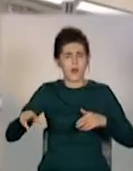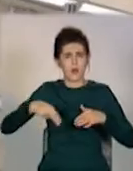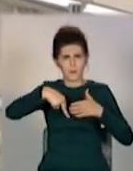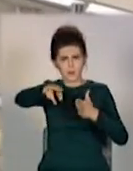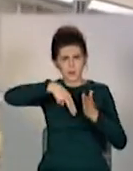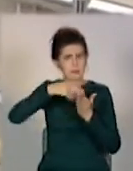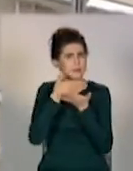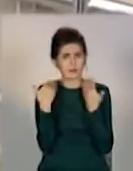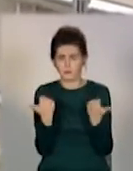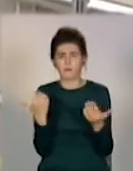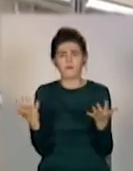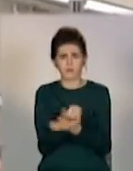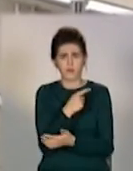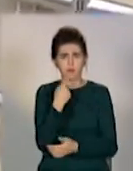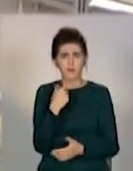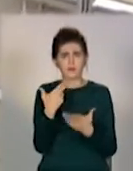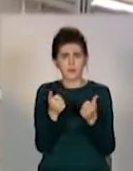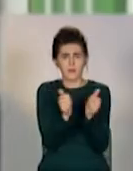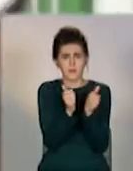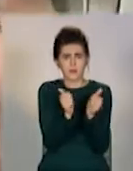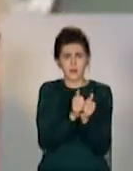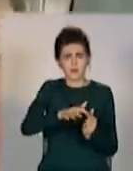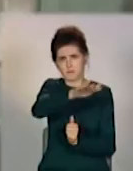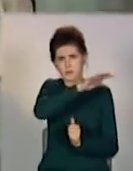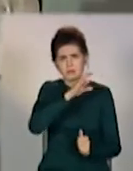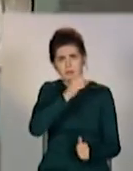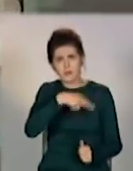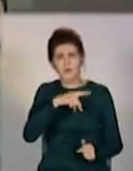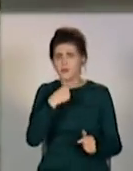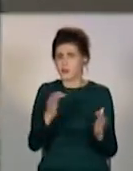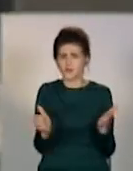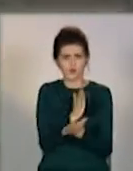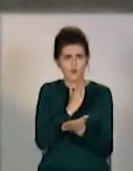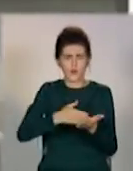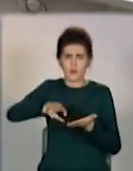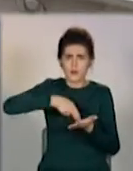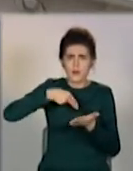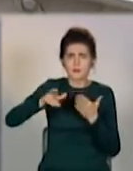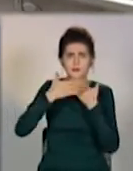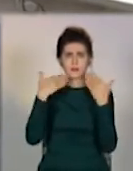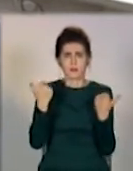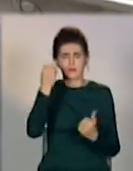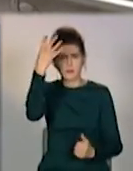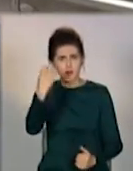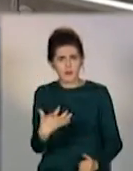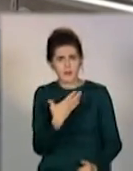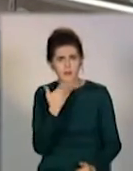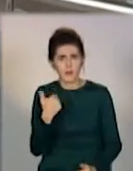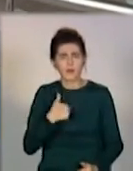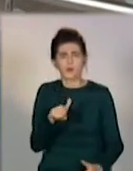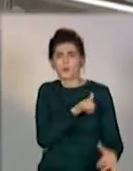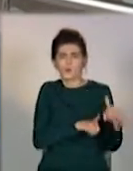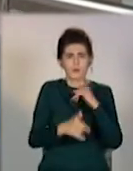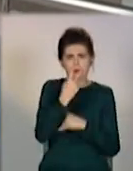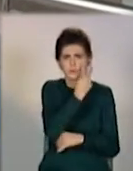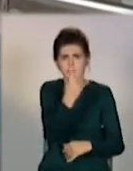чимало, каже пенсіонерка. Неподалік сад Бернацького, але там ані зебри, ані світлофорів. Перехода возле парка нет, я даже не знаю почему.